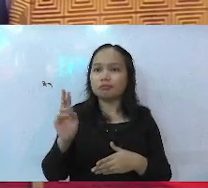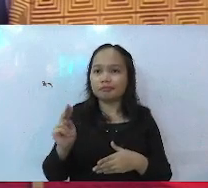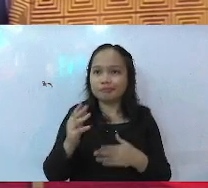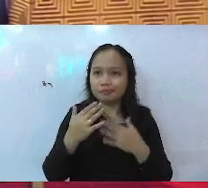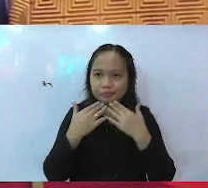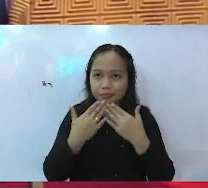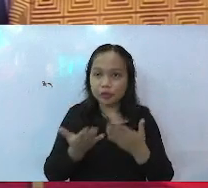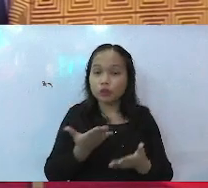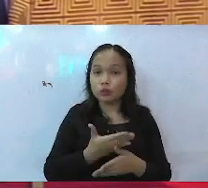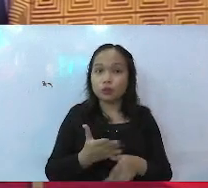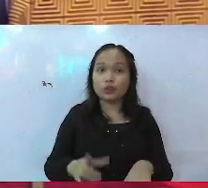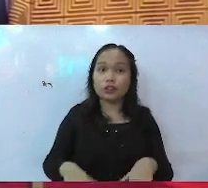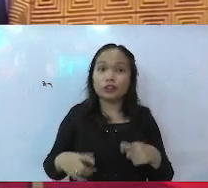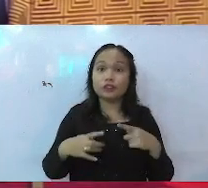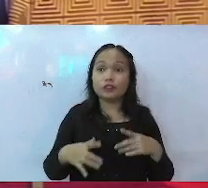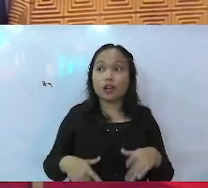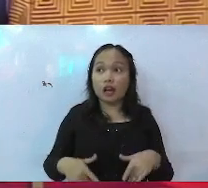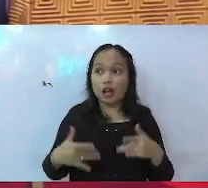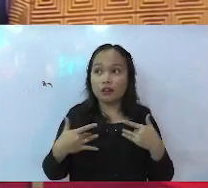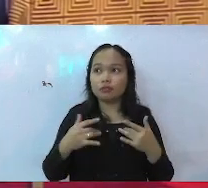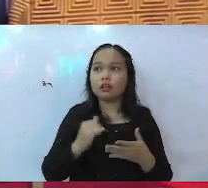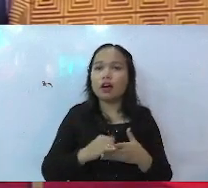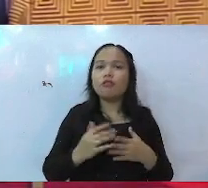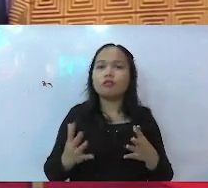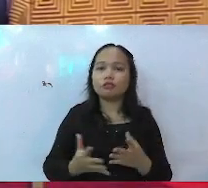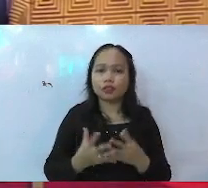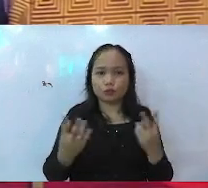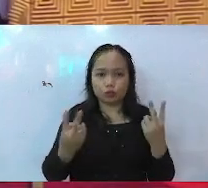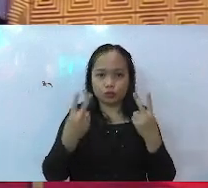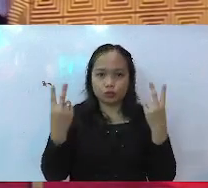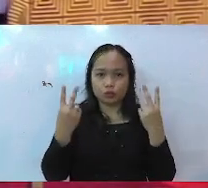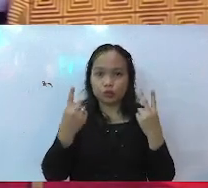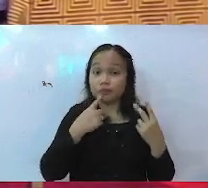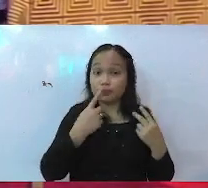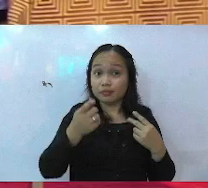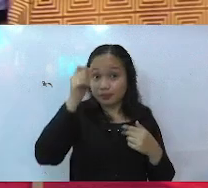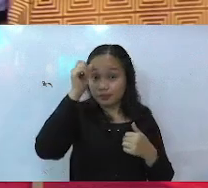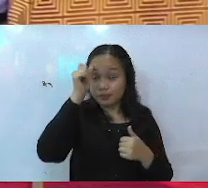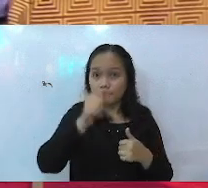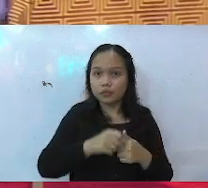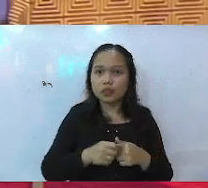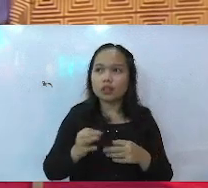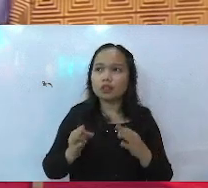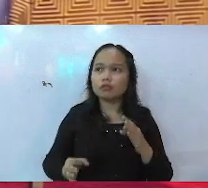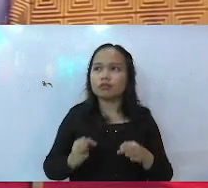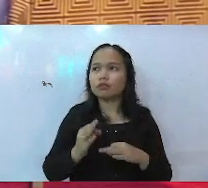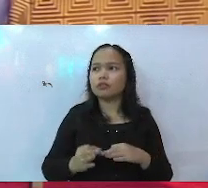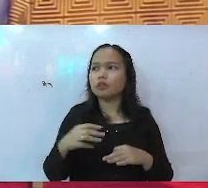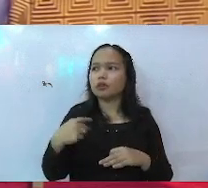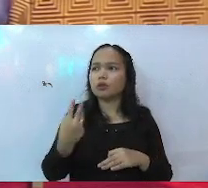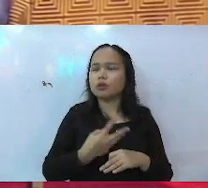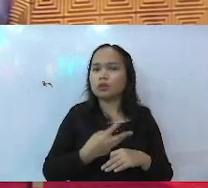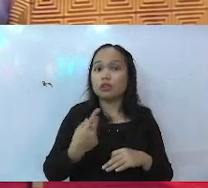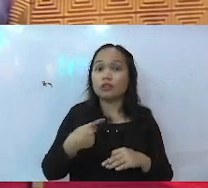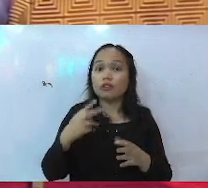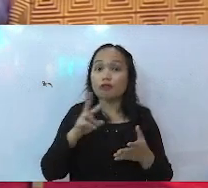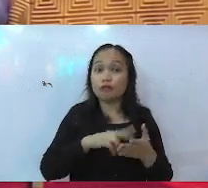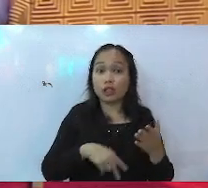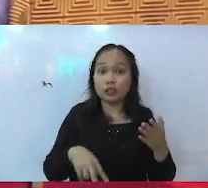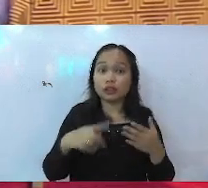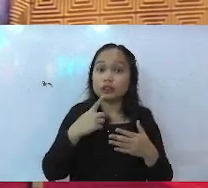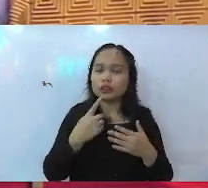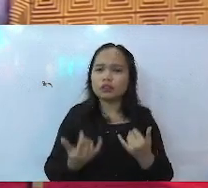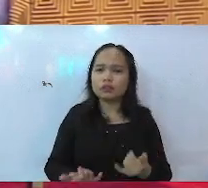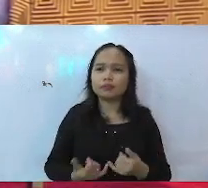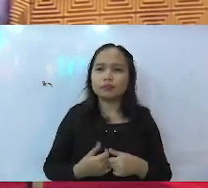living now a life that is Victorious tandaan niyo nga sir di ba kung aakyat pa tayo dito sa mga verses na ito